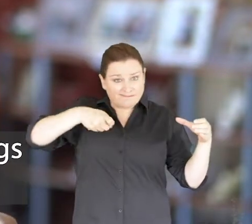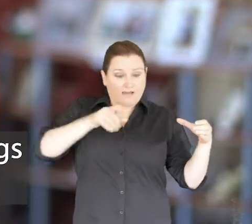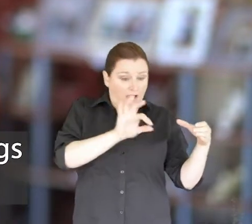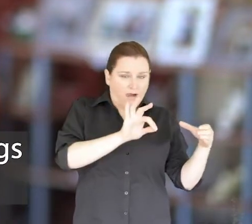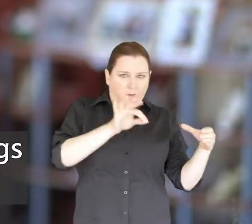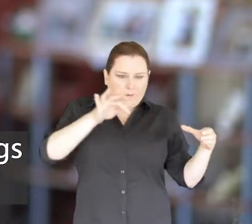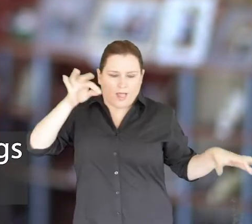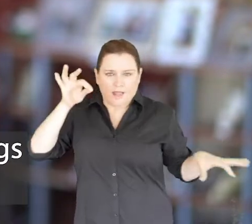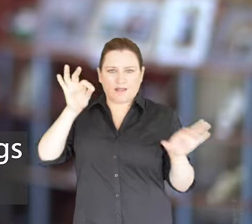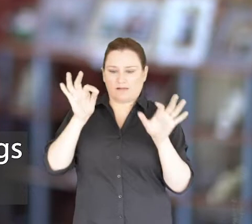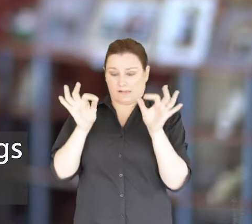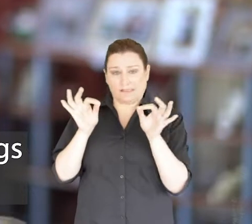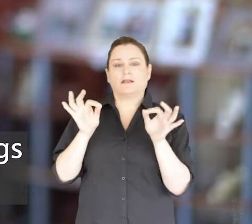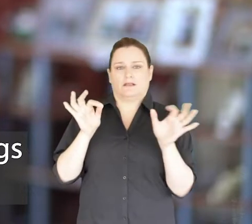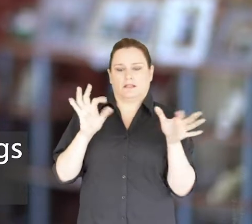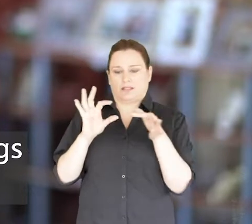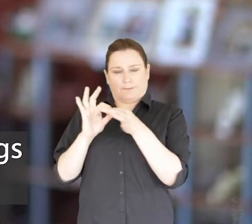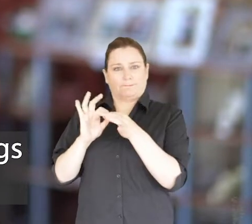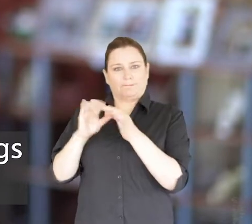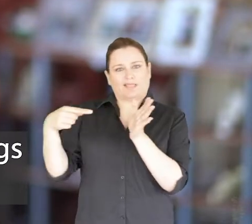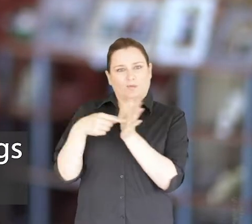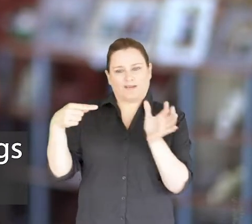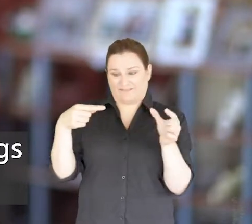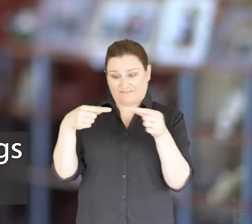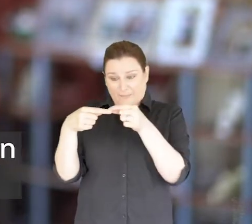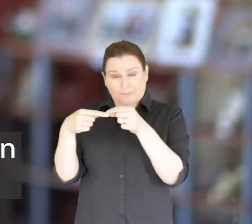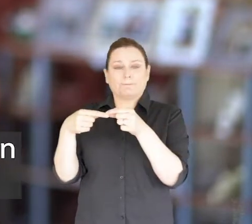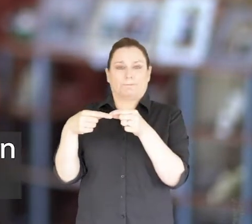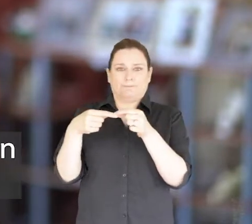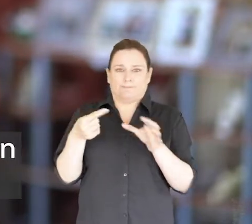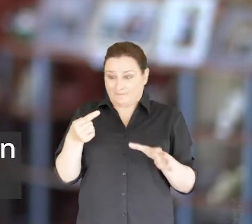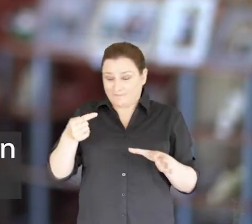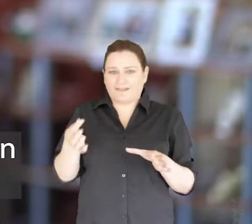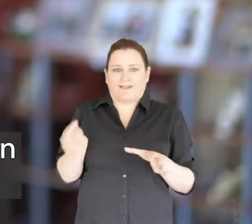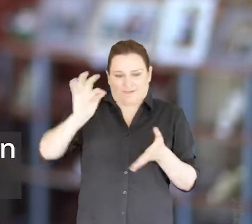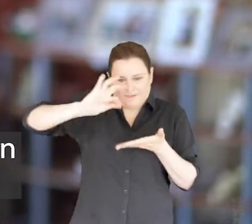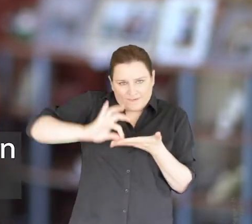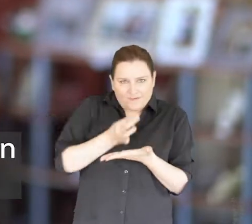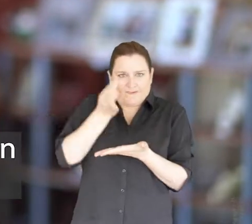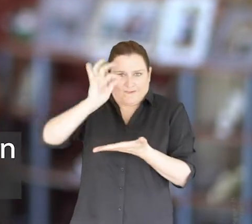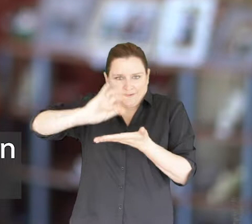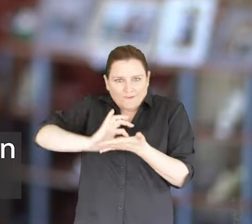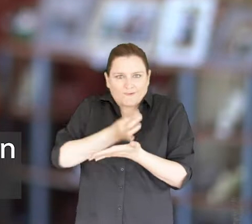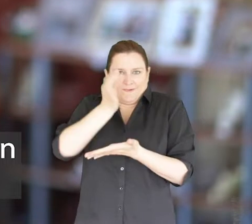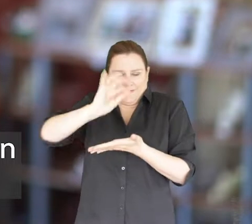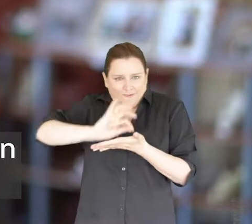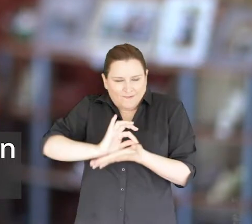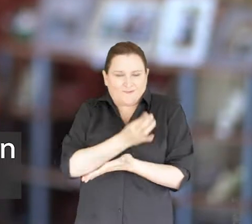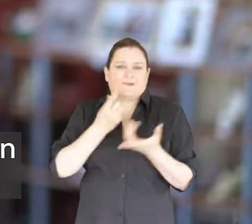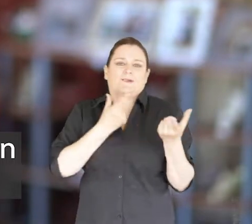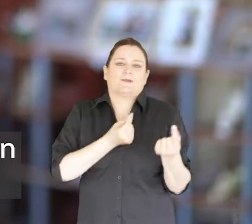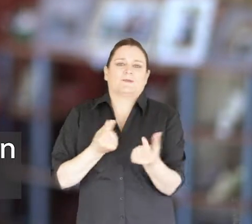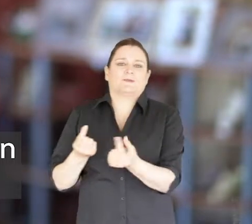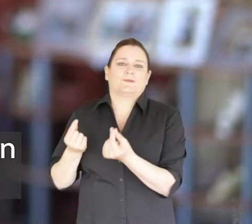touwe toegewerkt. Dan trek ons hulle uit, maak hulle vast aan die doring. En dan het ons geleer